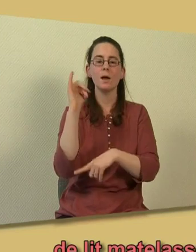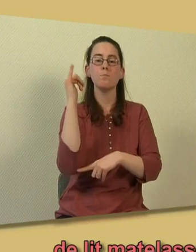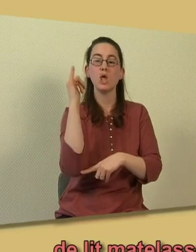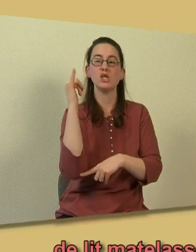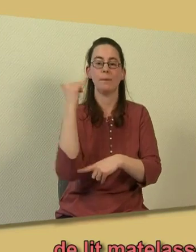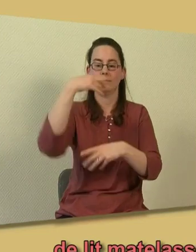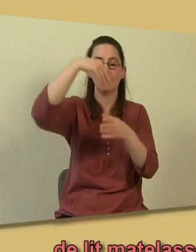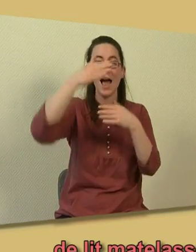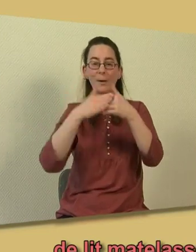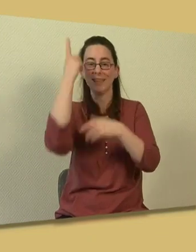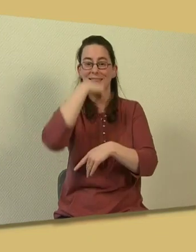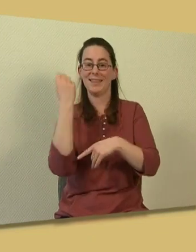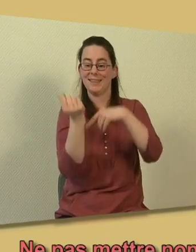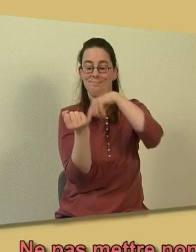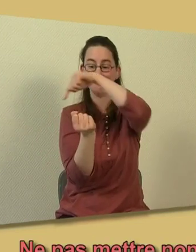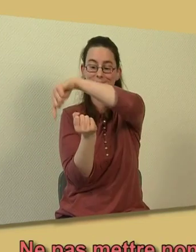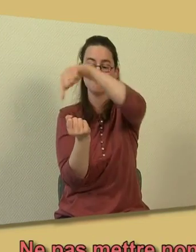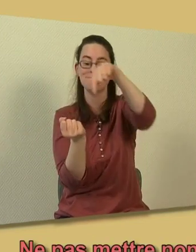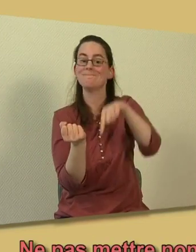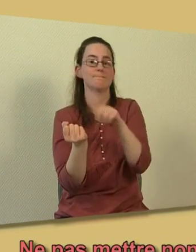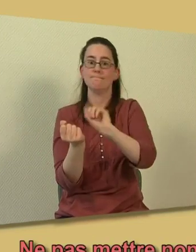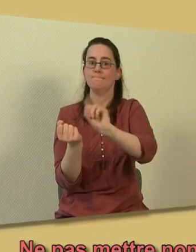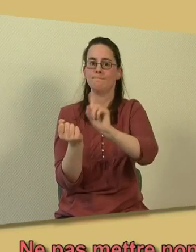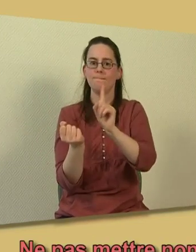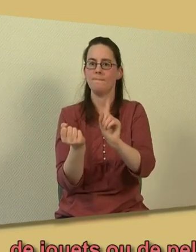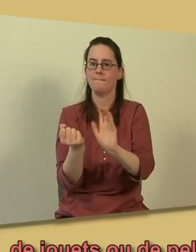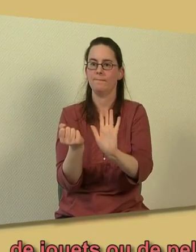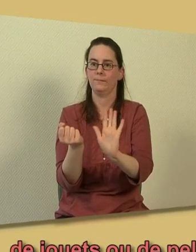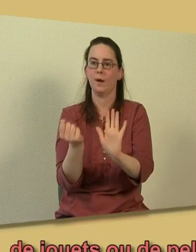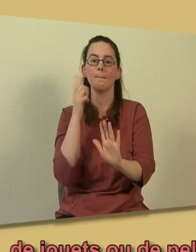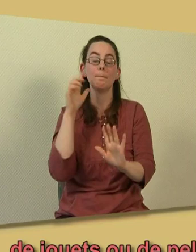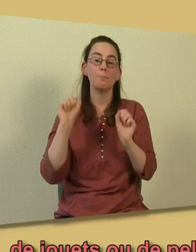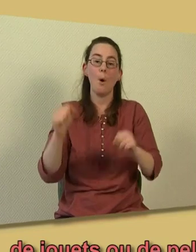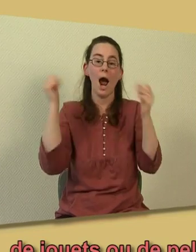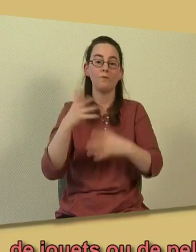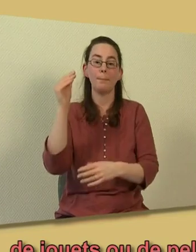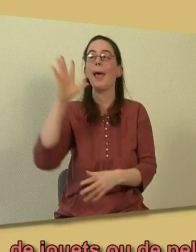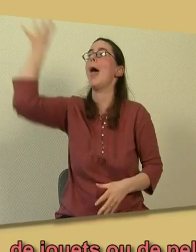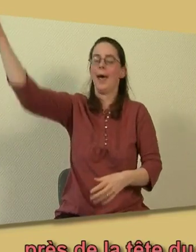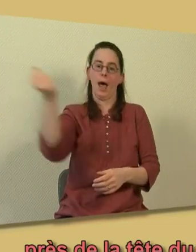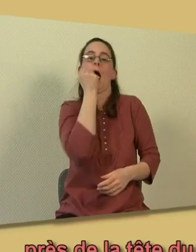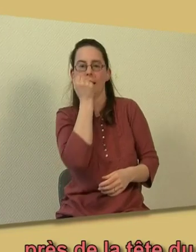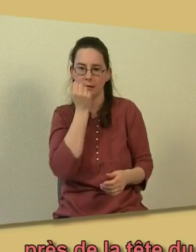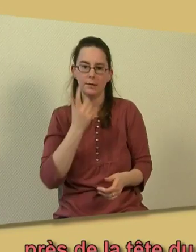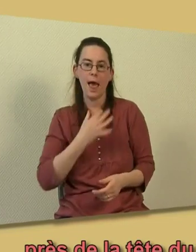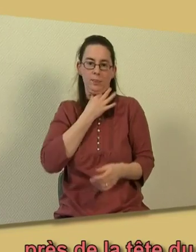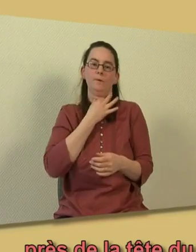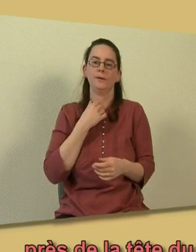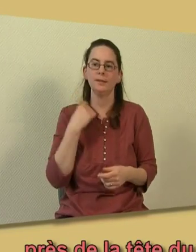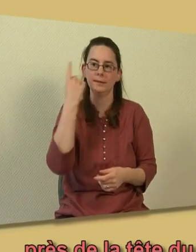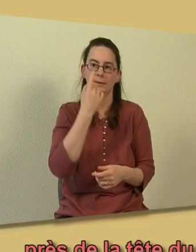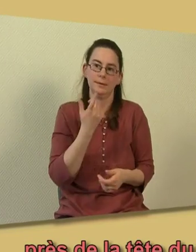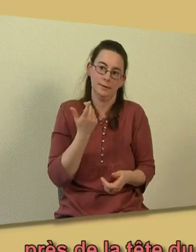tour de lit matelassé. Ne pas mettre non plus de jouets ou de peluches à côté de la tête du bébé, parce que s'il